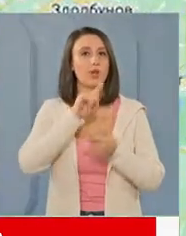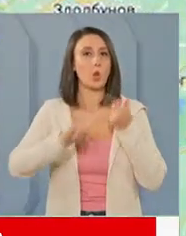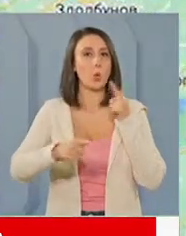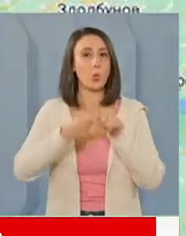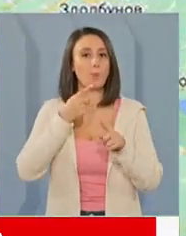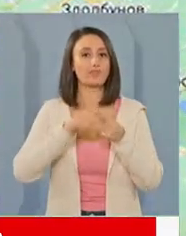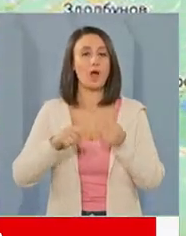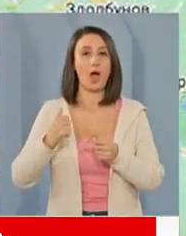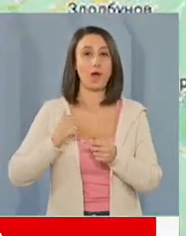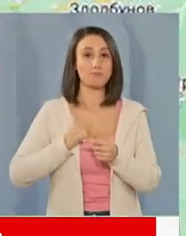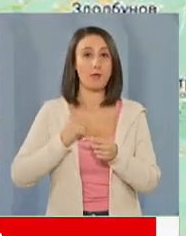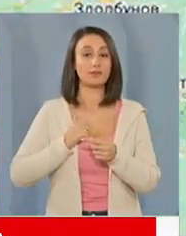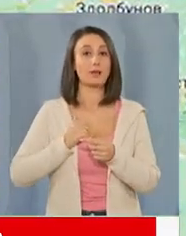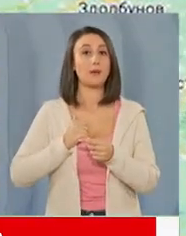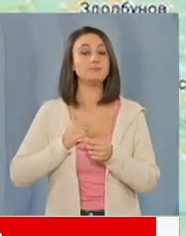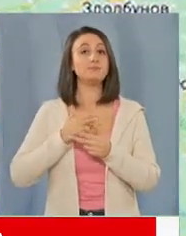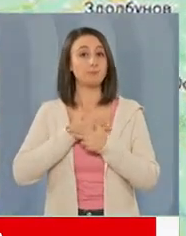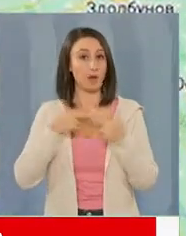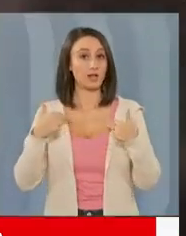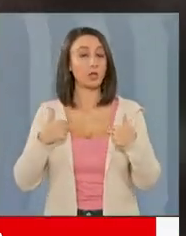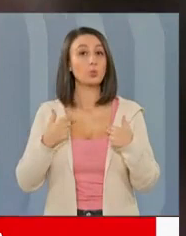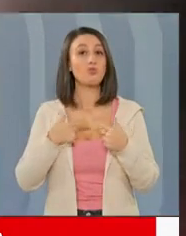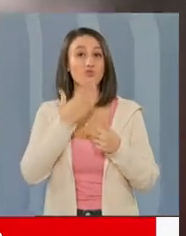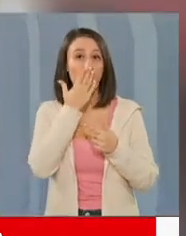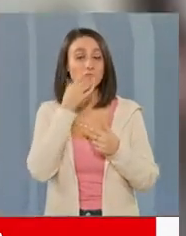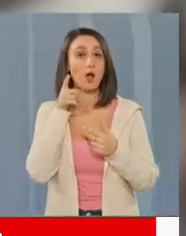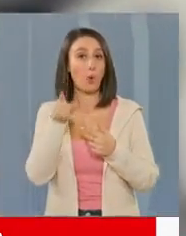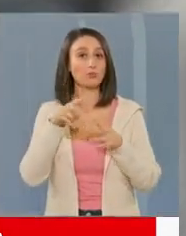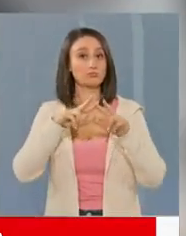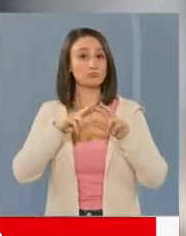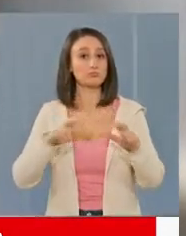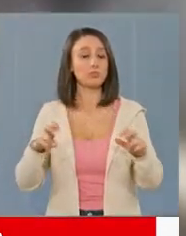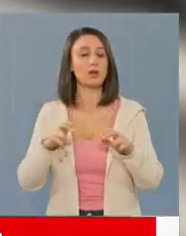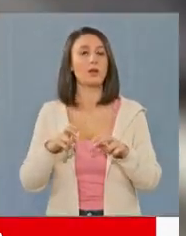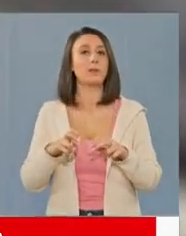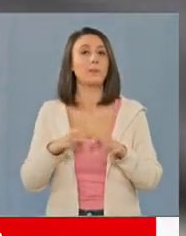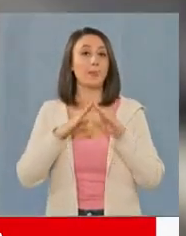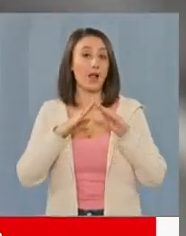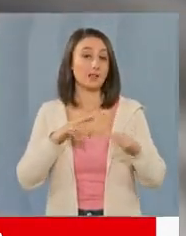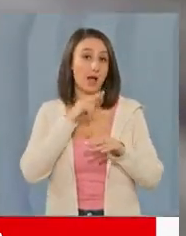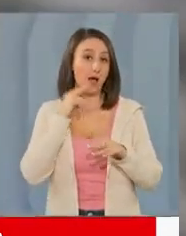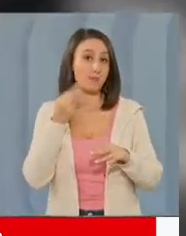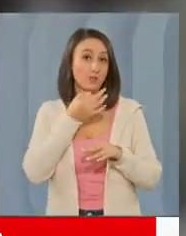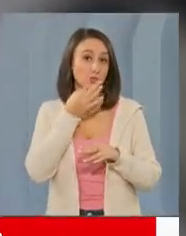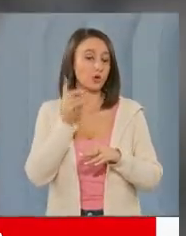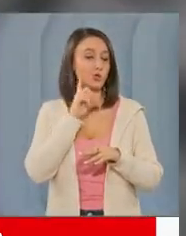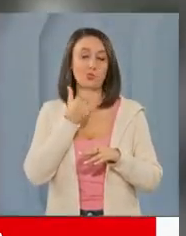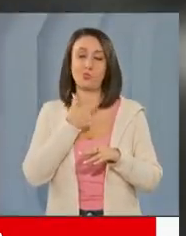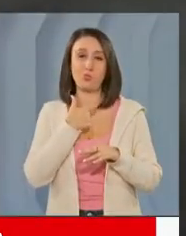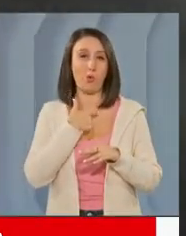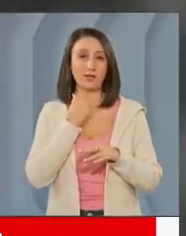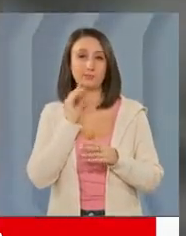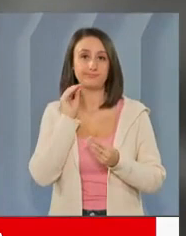armata și parchetul se află la fața locului pentru cercetări de partea cealaltă pentagonul anunță că nu poate corobora la acest moment